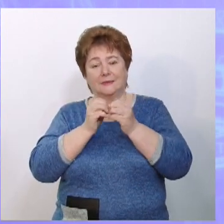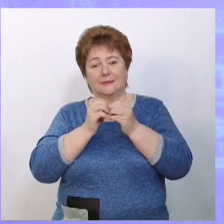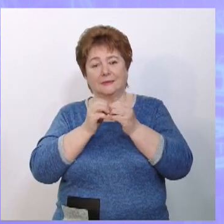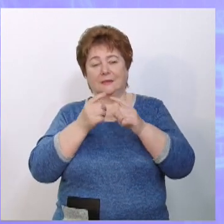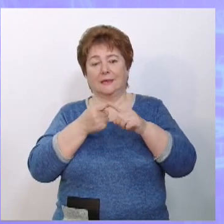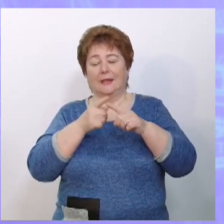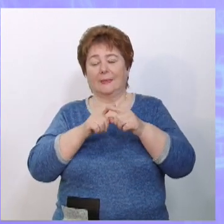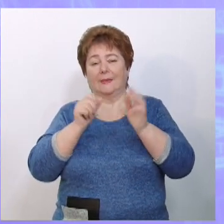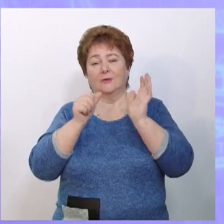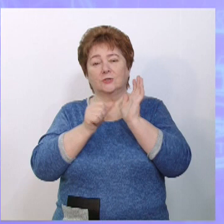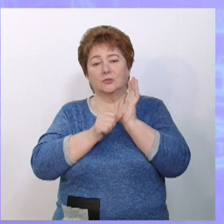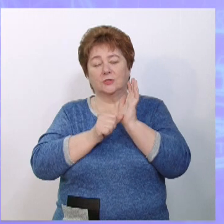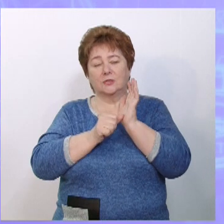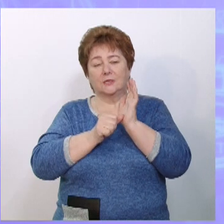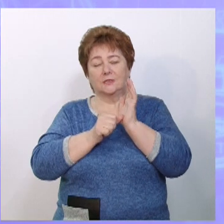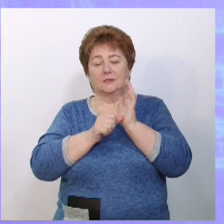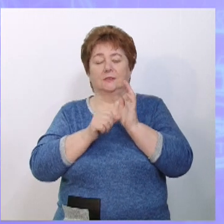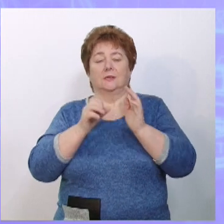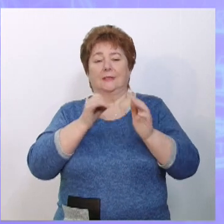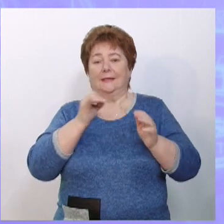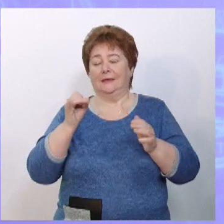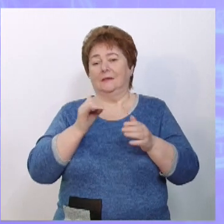10 – это 6 до 4.